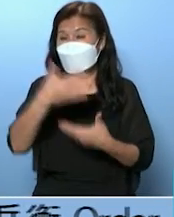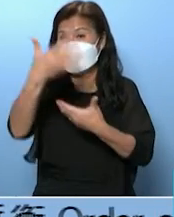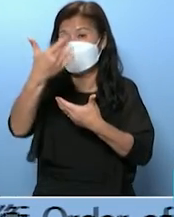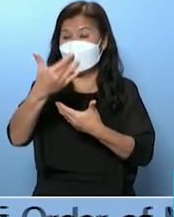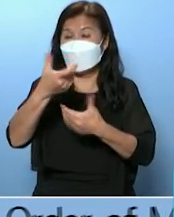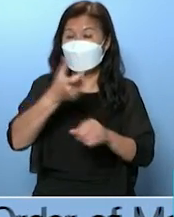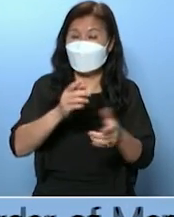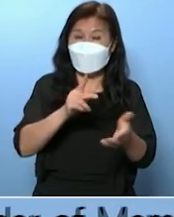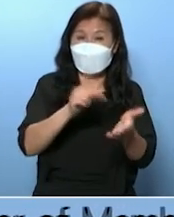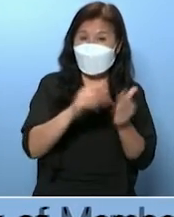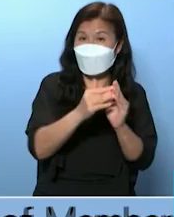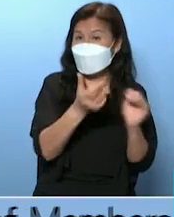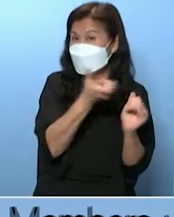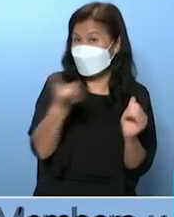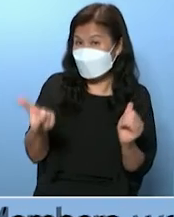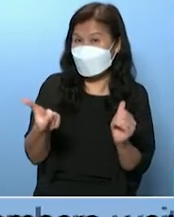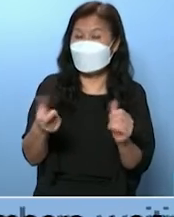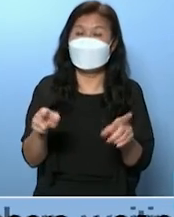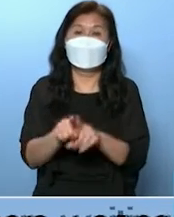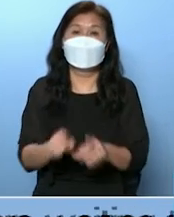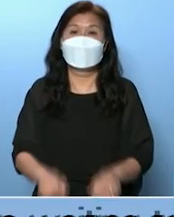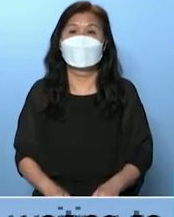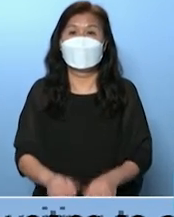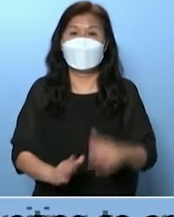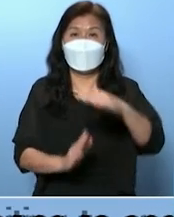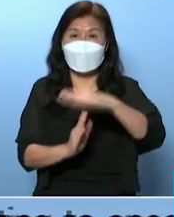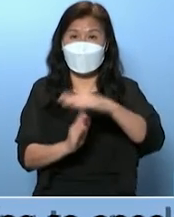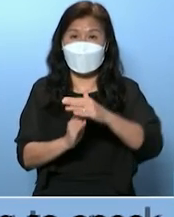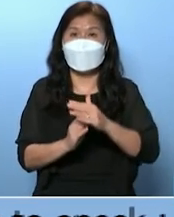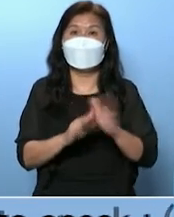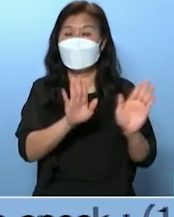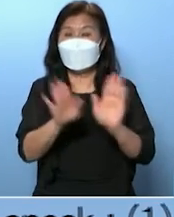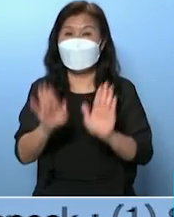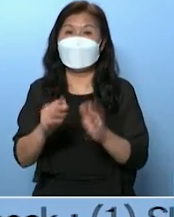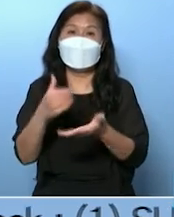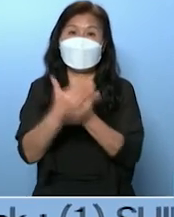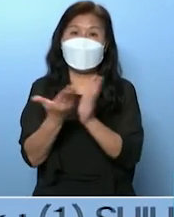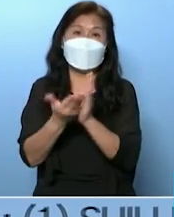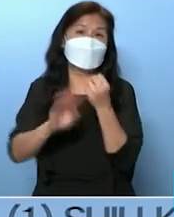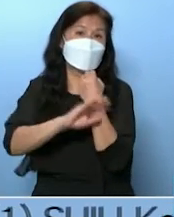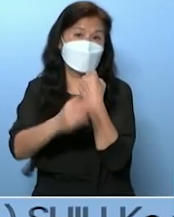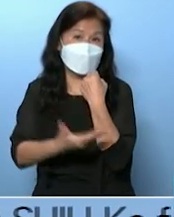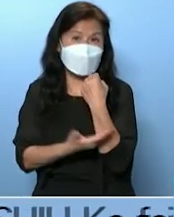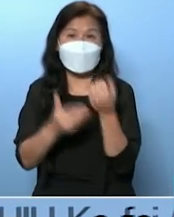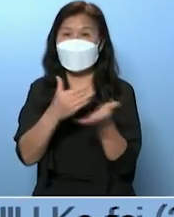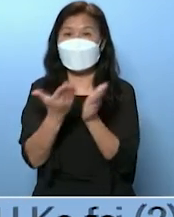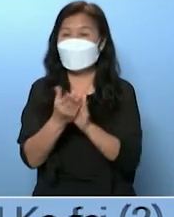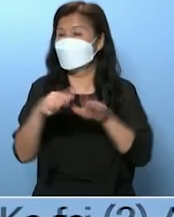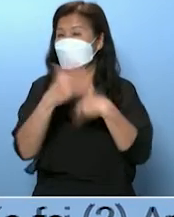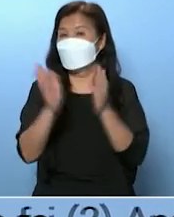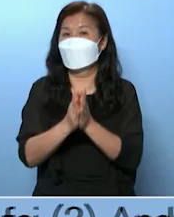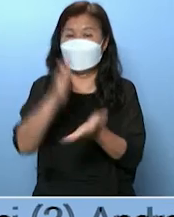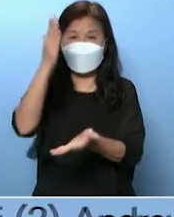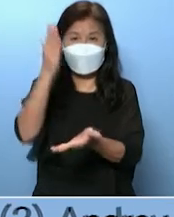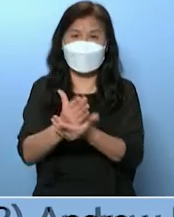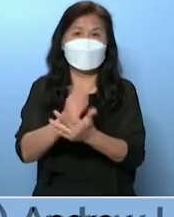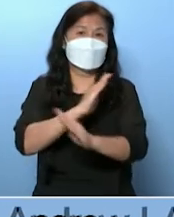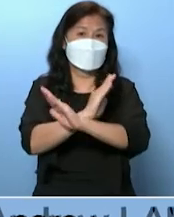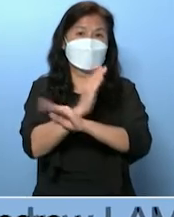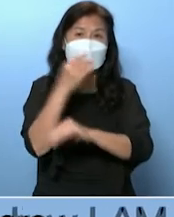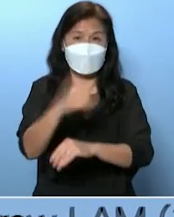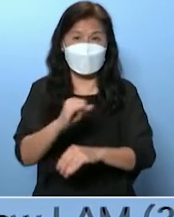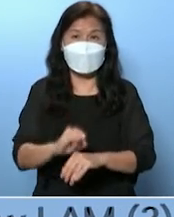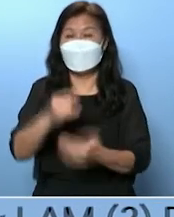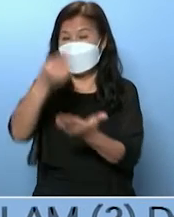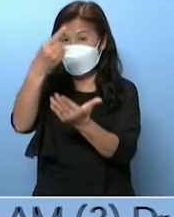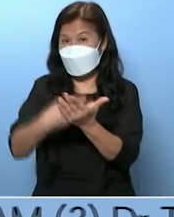的商業租戶是終止租約、服務或採取其他的相關法律的行動。本條